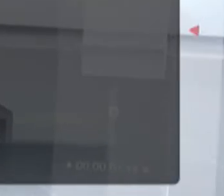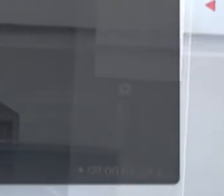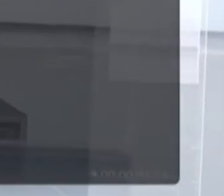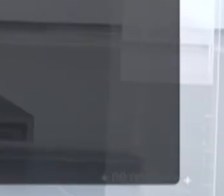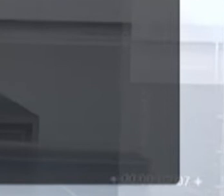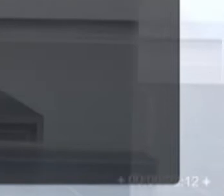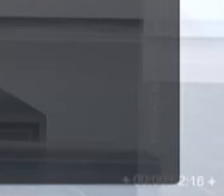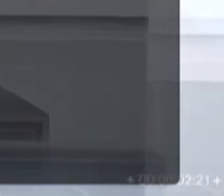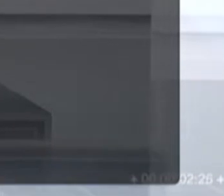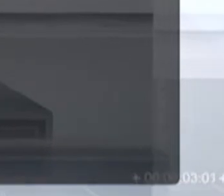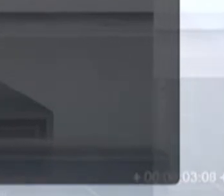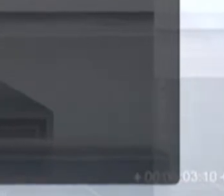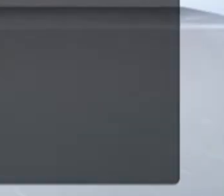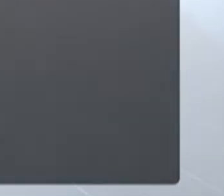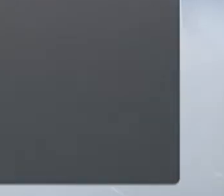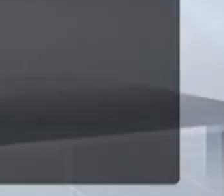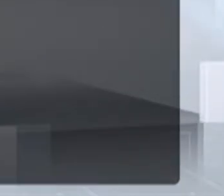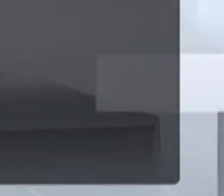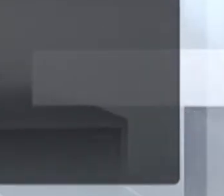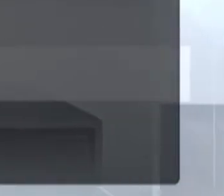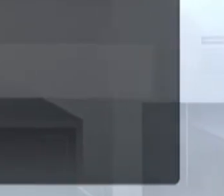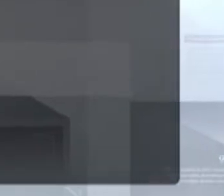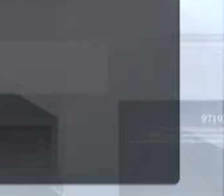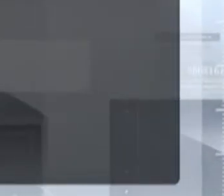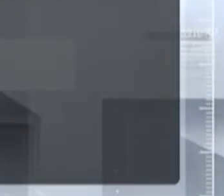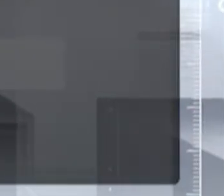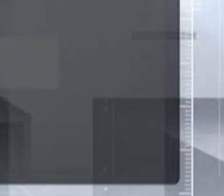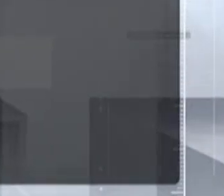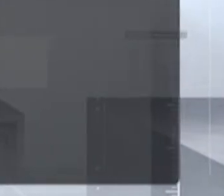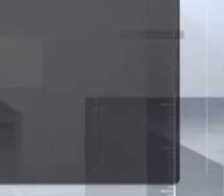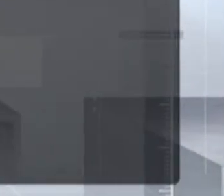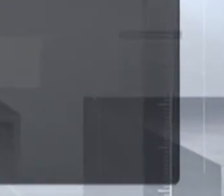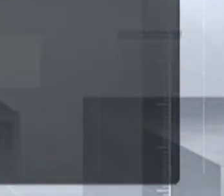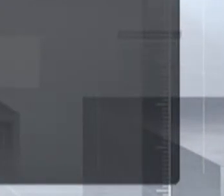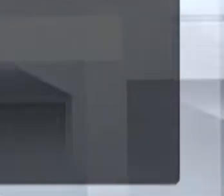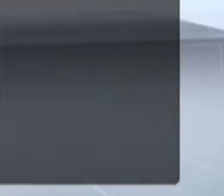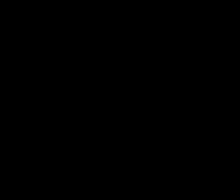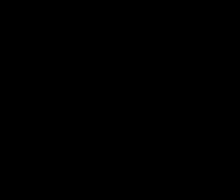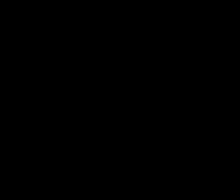Dr. Haji Muhtar Lutfi, SE, MSI, Associate Professor.